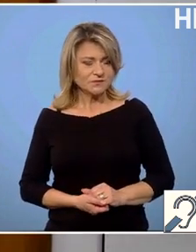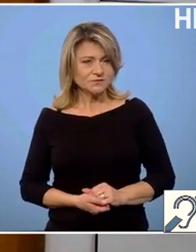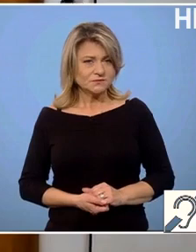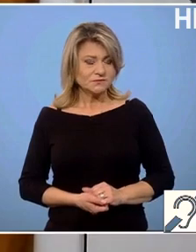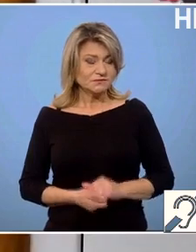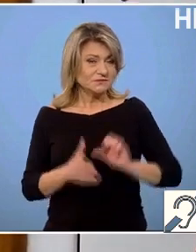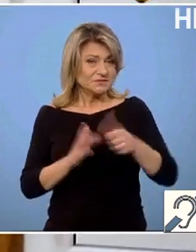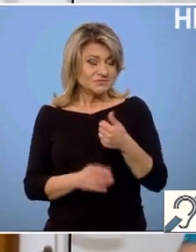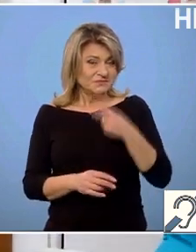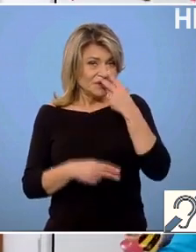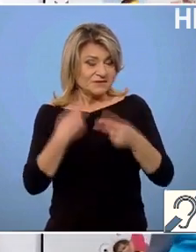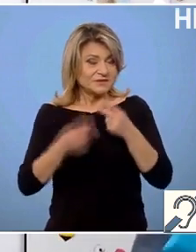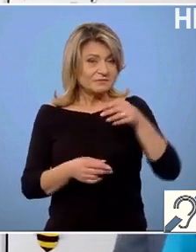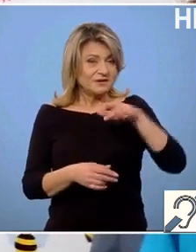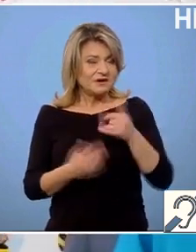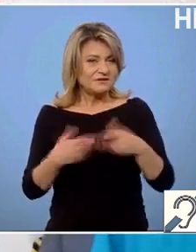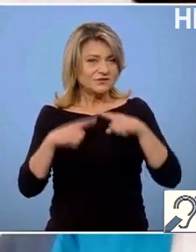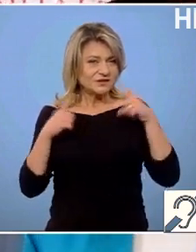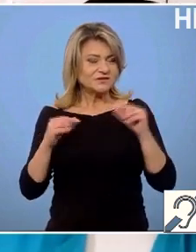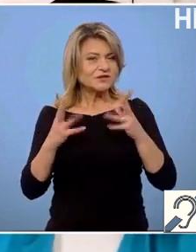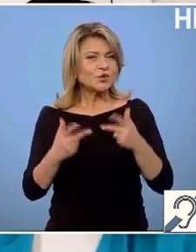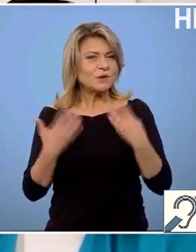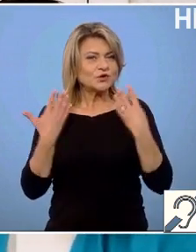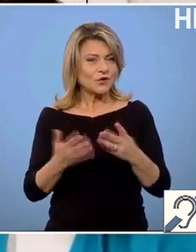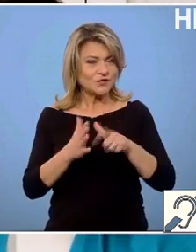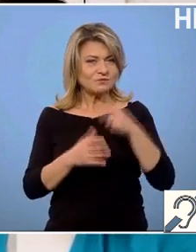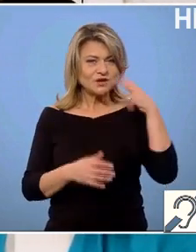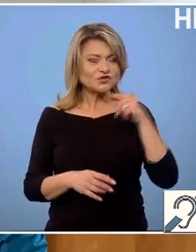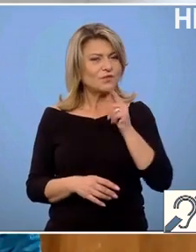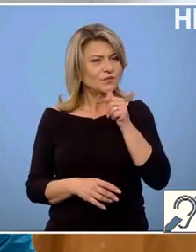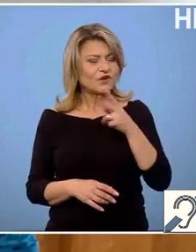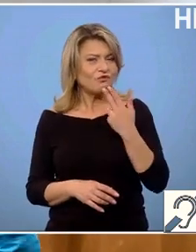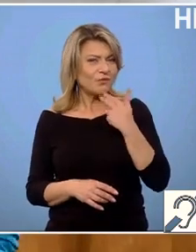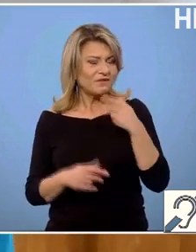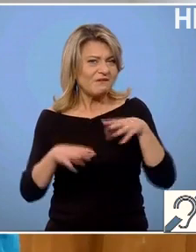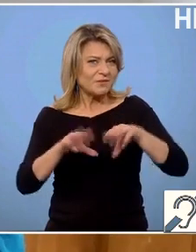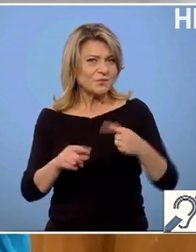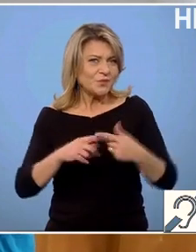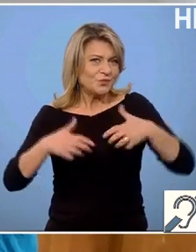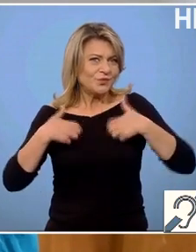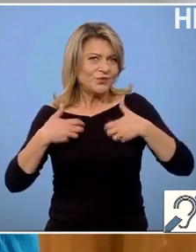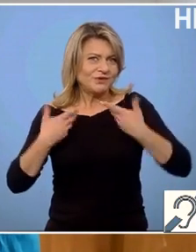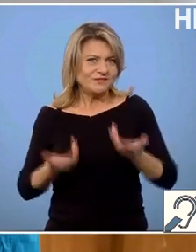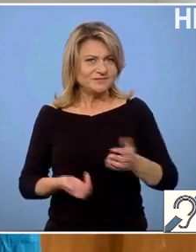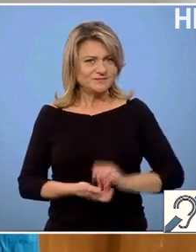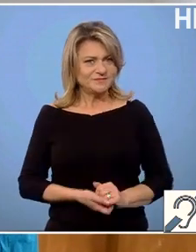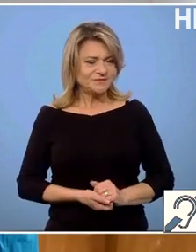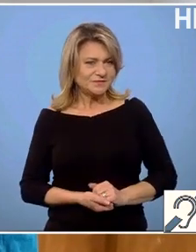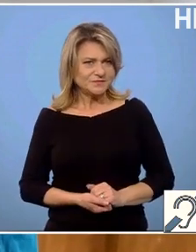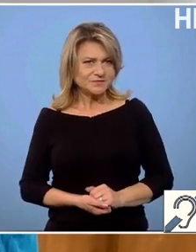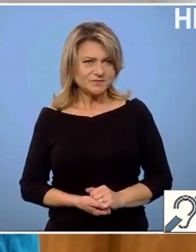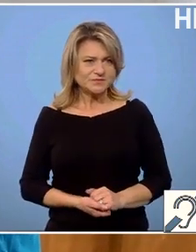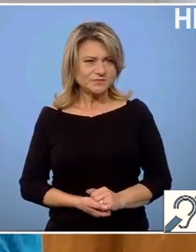Prima vizită a lui Smiley a fost la grădinița numărul 9 din Brașov, unde copiii l-au primit cu bucurie.